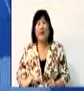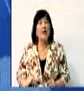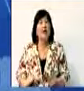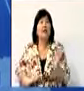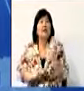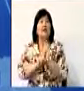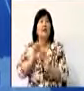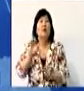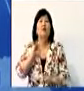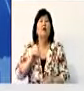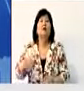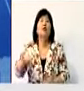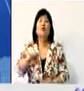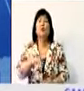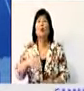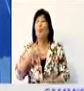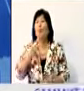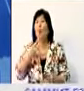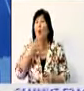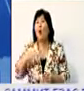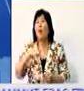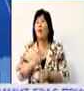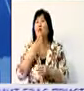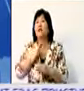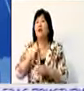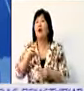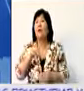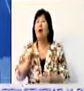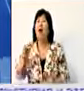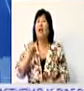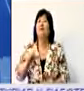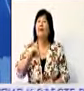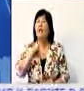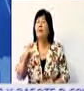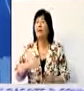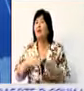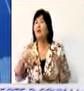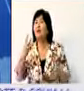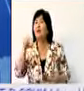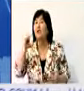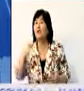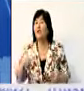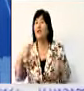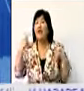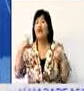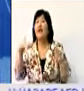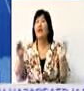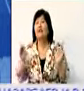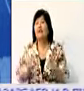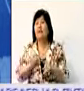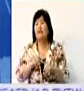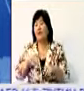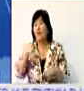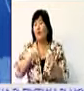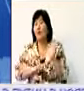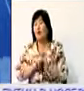С выходом из буферной зоны область экспортировала в Иран, Монголию, Объединенные Арабские Эмираты свыше 2000 ягнят. С этого года поставлена задача